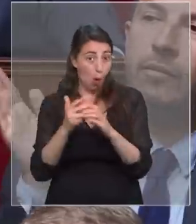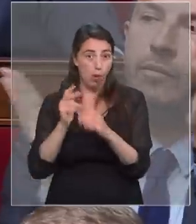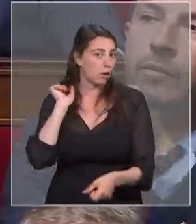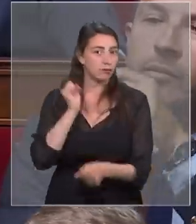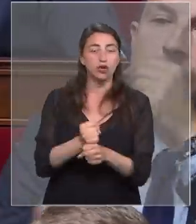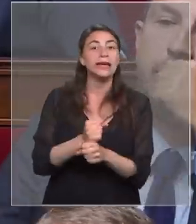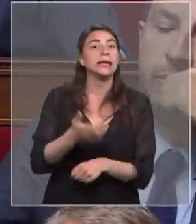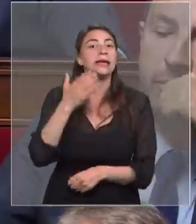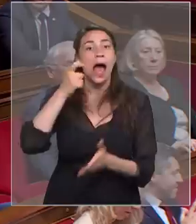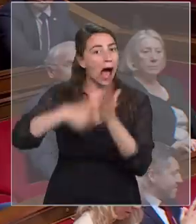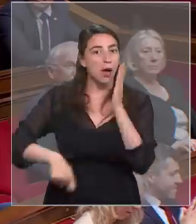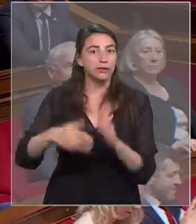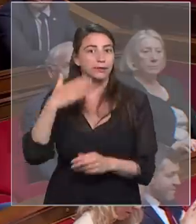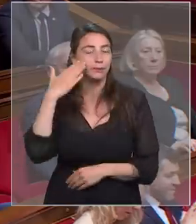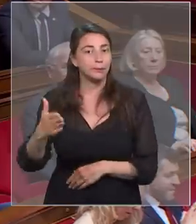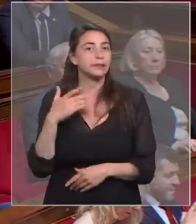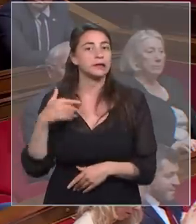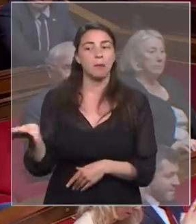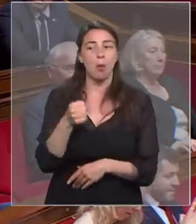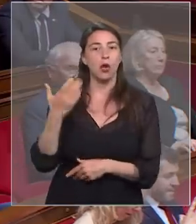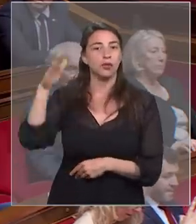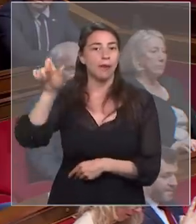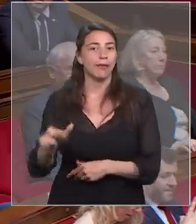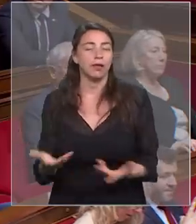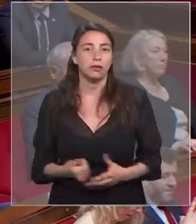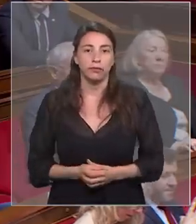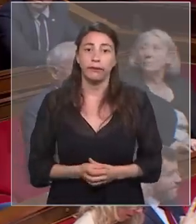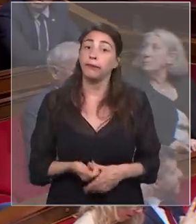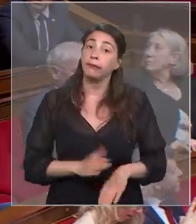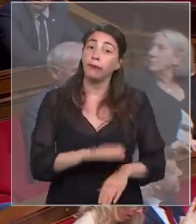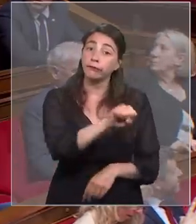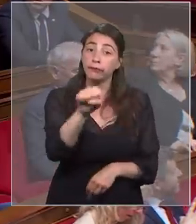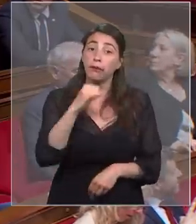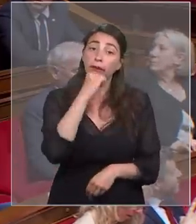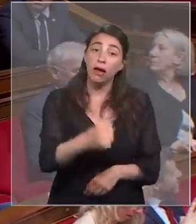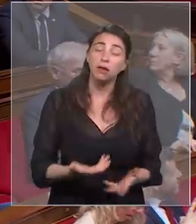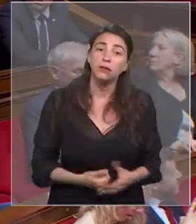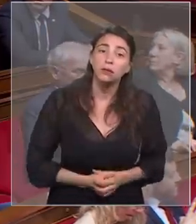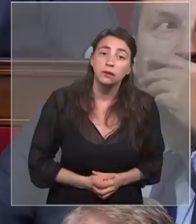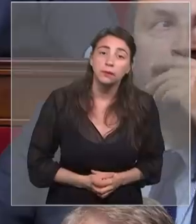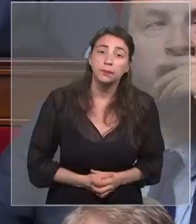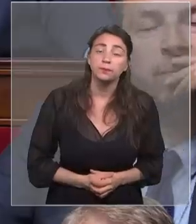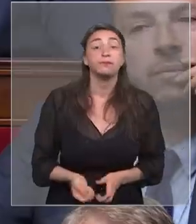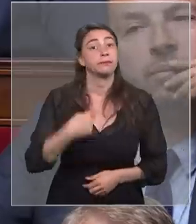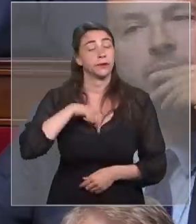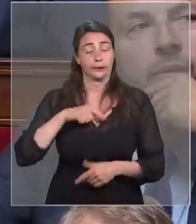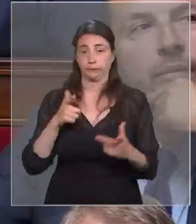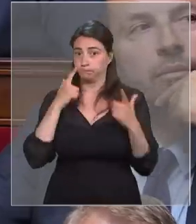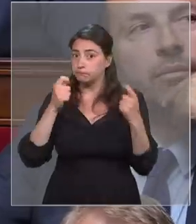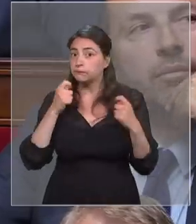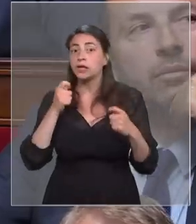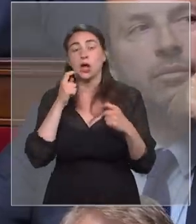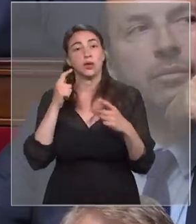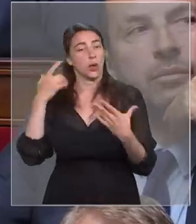biométrie est l'unique moyen de réserver la prise en charge des soins aux seules personnes légitimes. Nous devons écouter les mises en garde de la Cour des comptes et